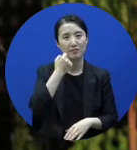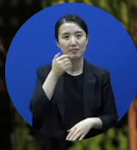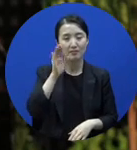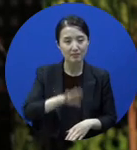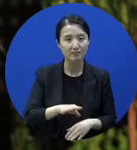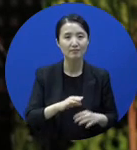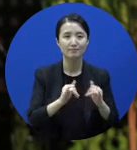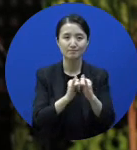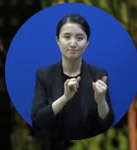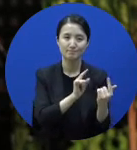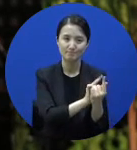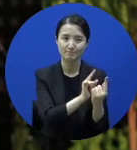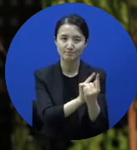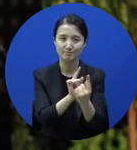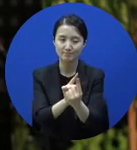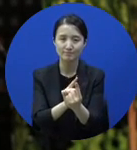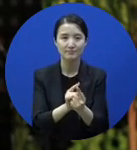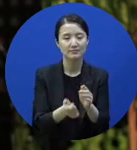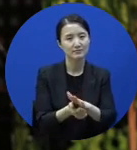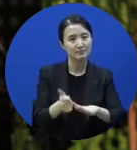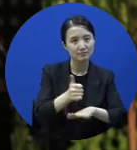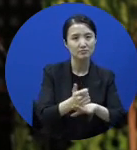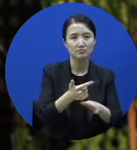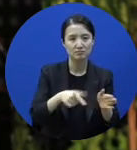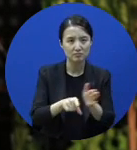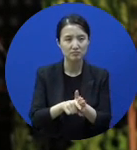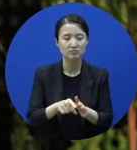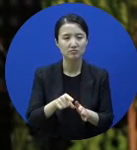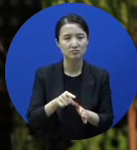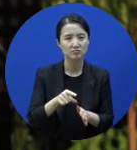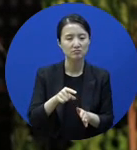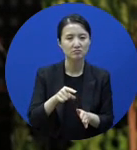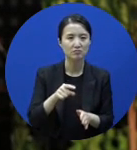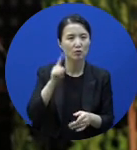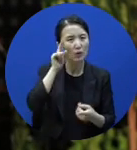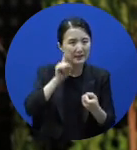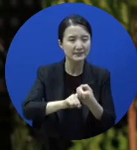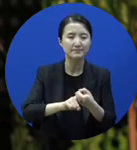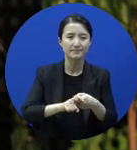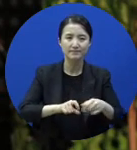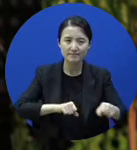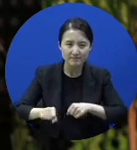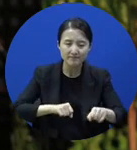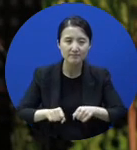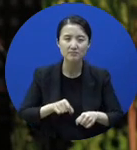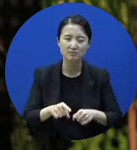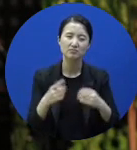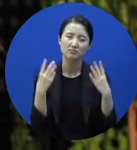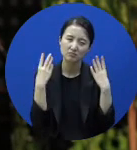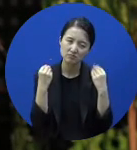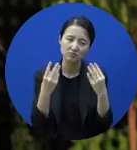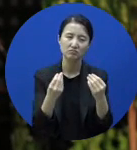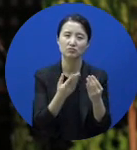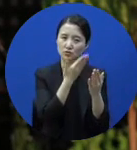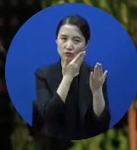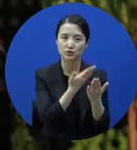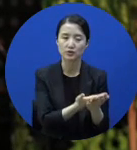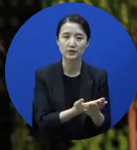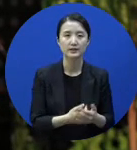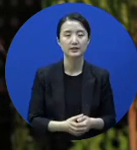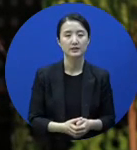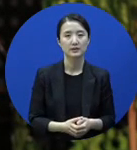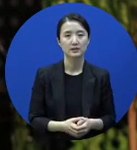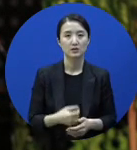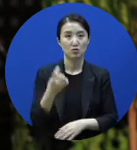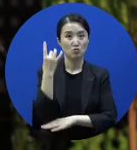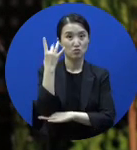어떤 밥을 찾아가는 부분들인 거고 우리가 저희도 많이들 고민하는 것들이 보면 비즈니스라는 게 정답이 좀